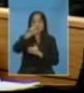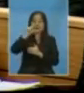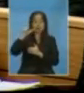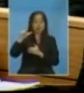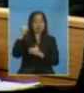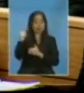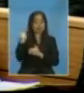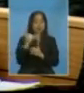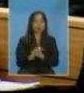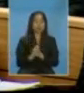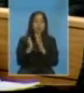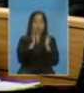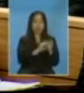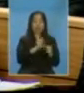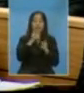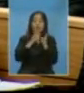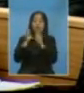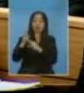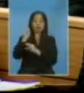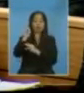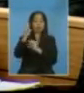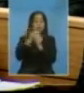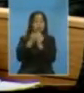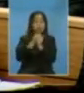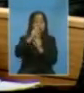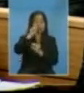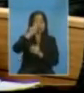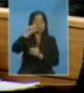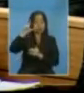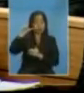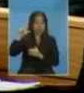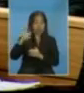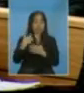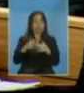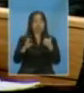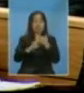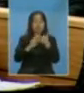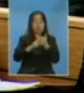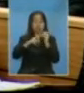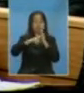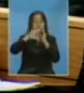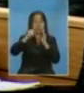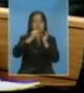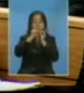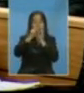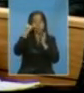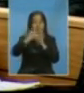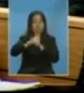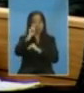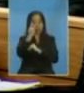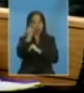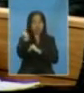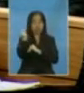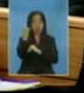ทีนี้พอใช้วิธีกู้เงิน2ล้านล้านเนี่ยครับท่านรองนายกเฉลิมก็มาชี้แจงผมผิดอีกบ